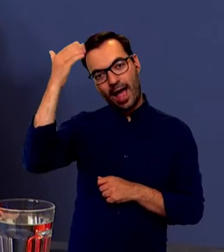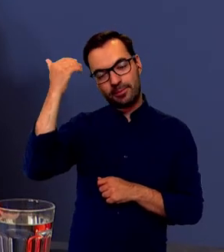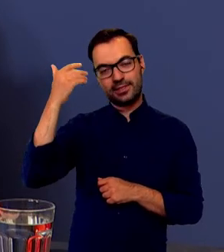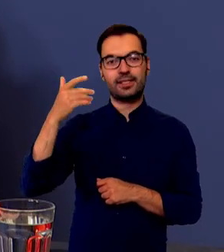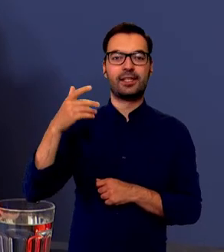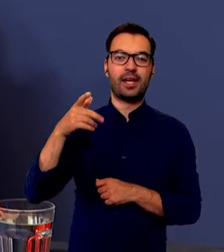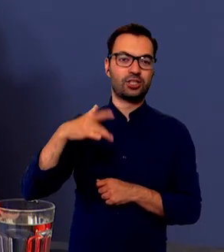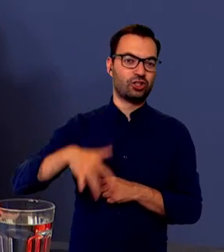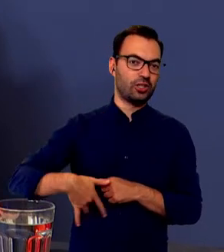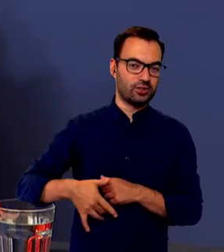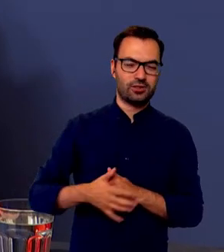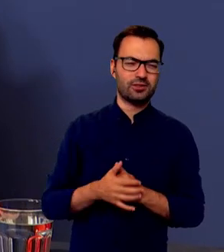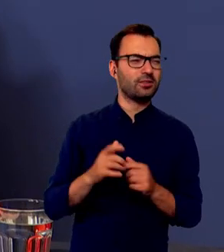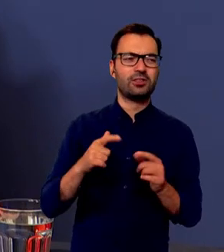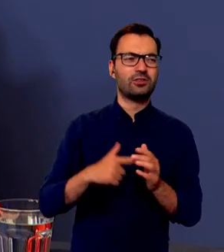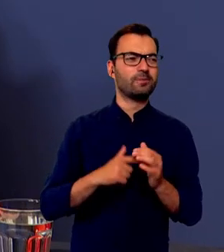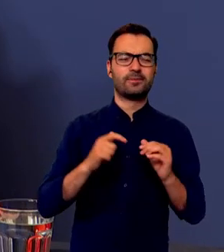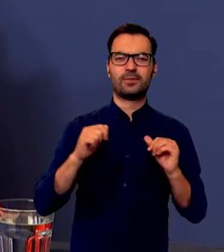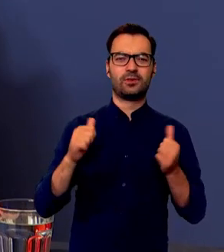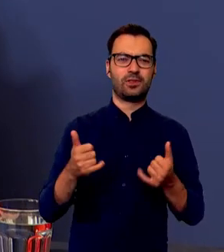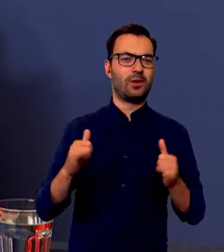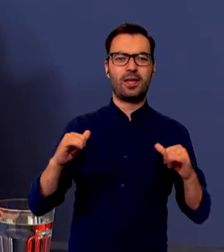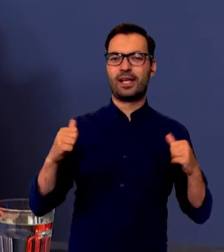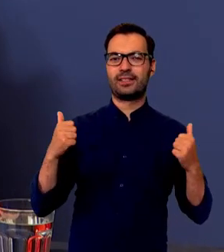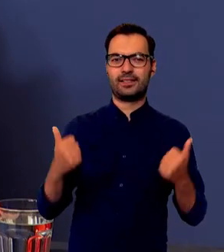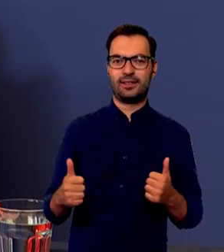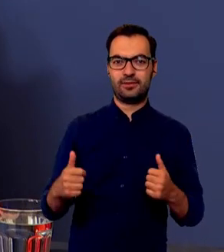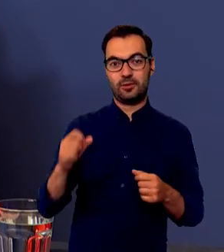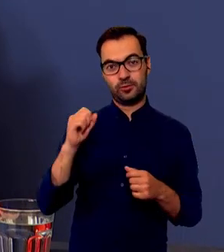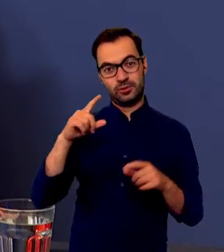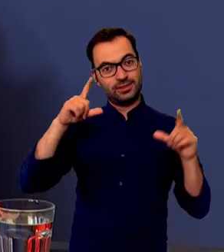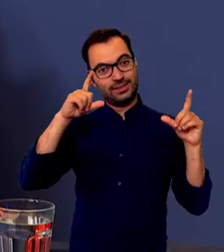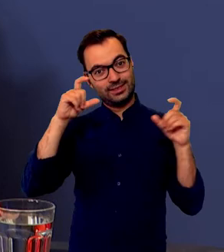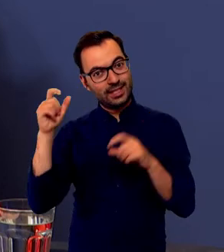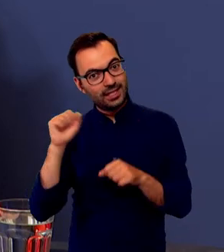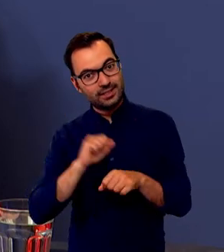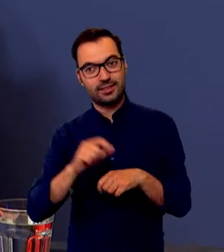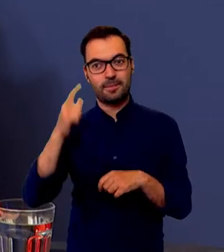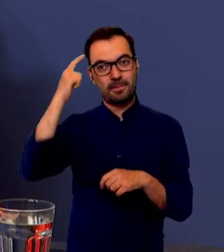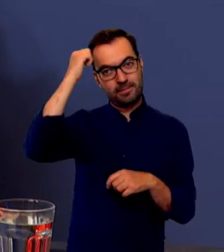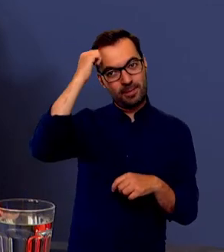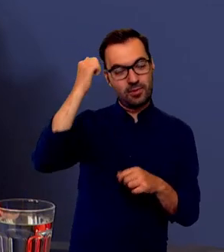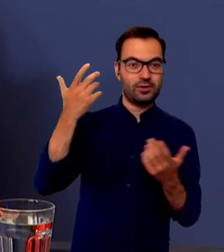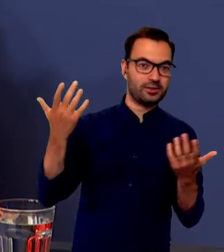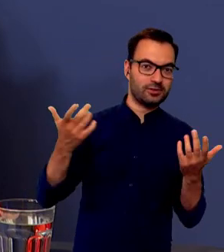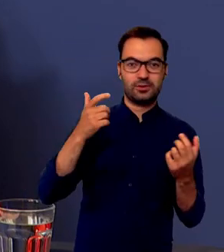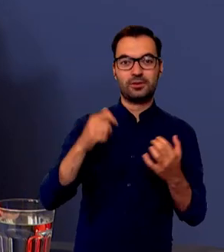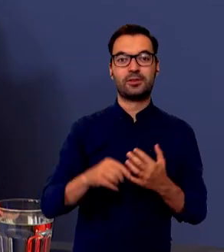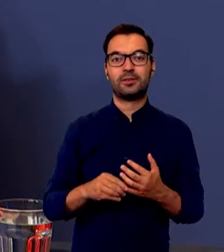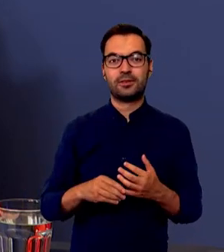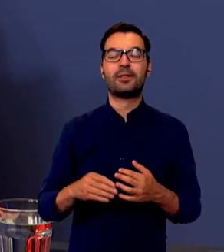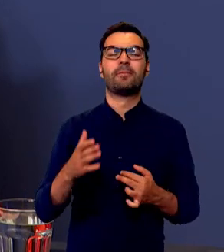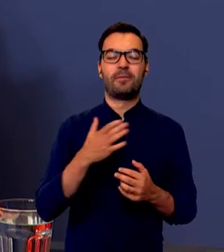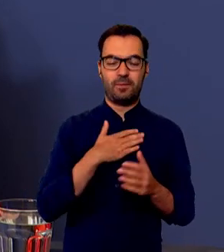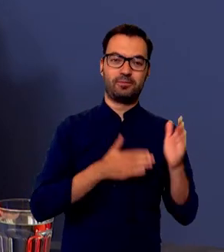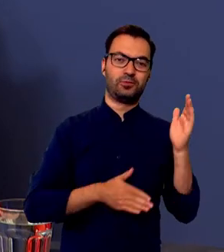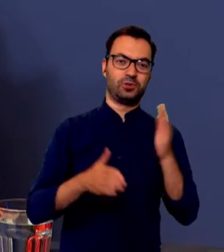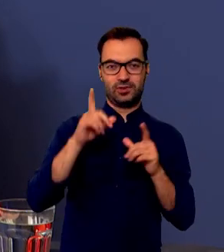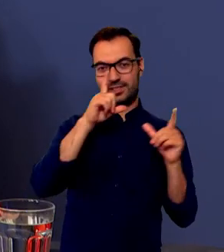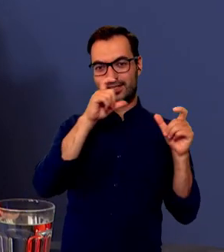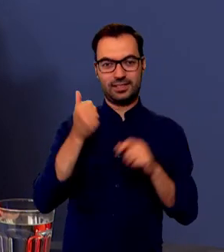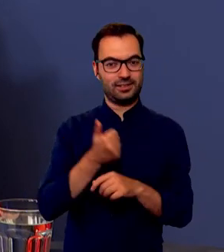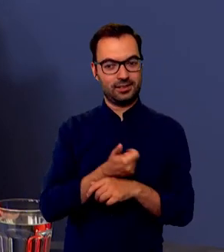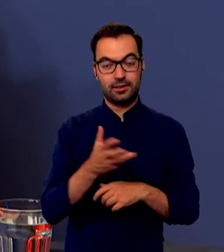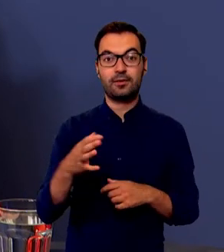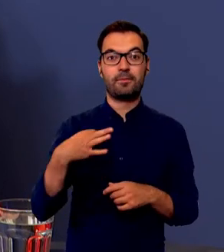doszło, że Ewa ubierała arabskie księżniczki. Czy można zobaczyć na fotografiach jakieś pamiątki z tych wydarzeń? Mamy dla Was przygotowanych trochę zdjęć